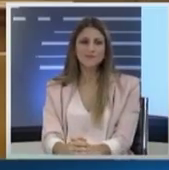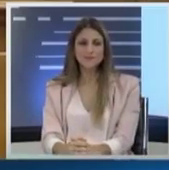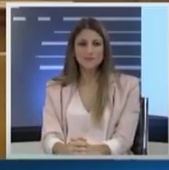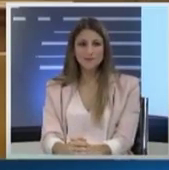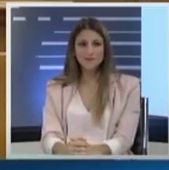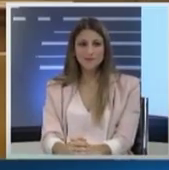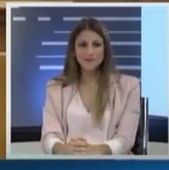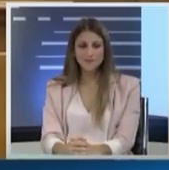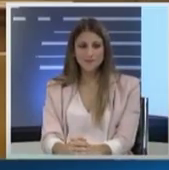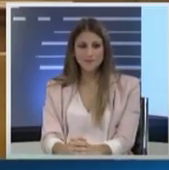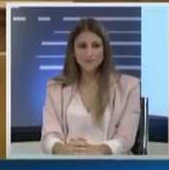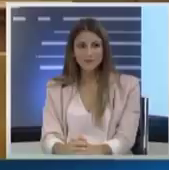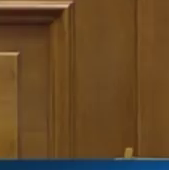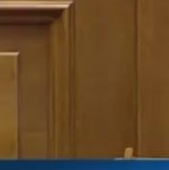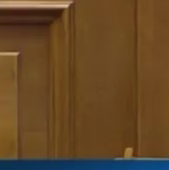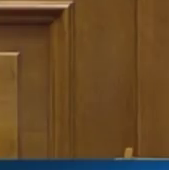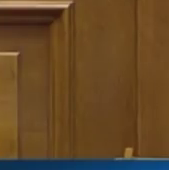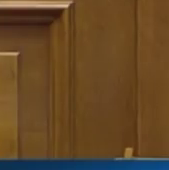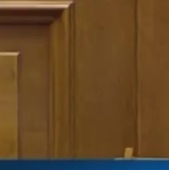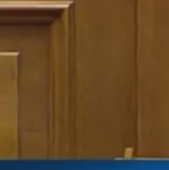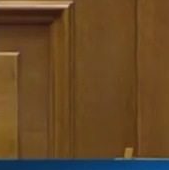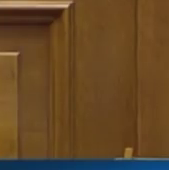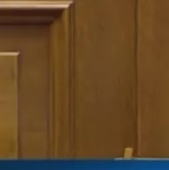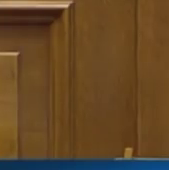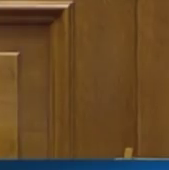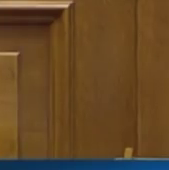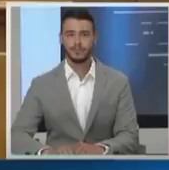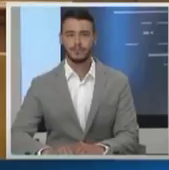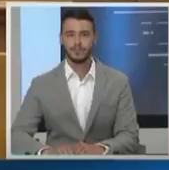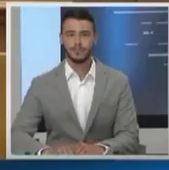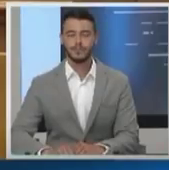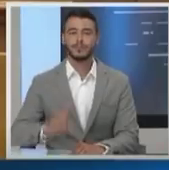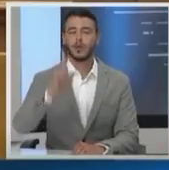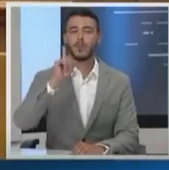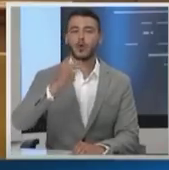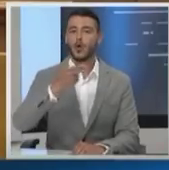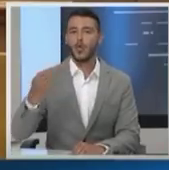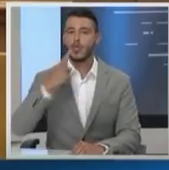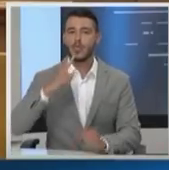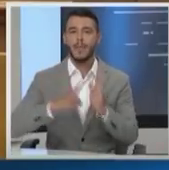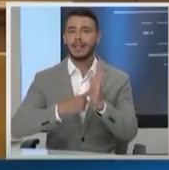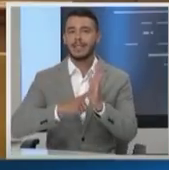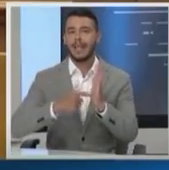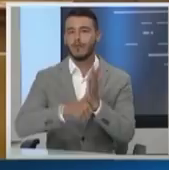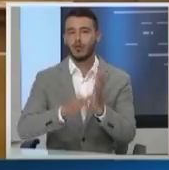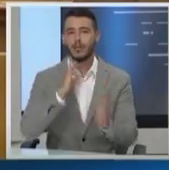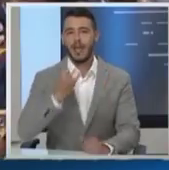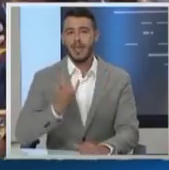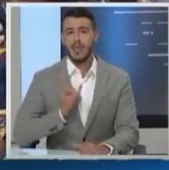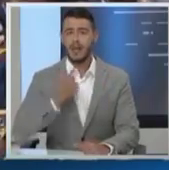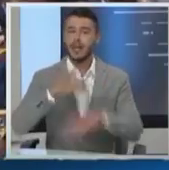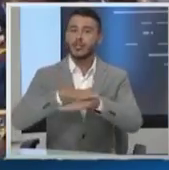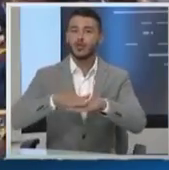δεν ξέρω αν... αυτό θέλετε να πείτε. Έχετε ταυτότητα. Ταυτότητα αστυνομική